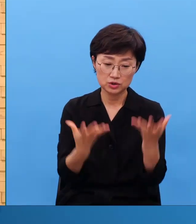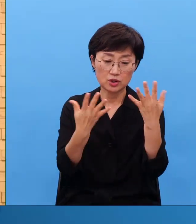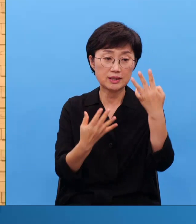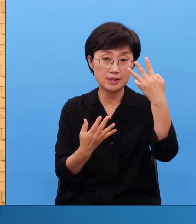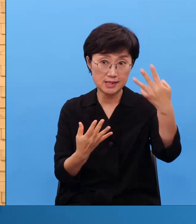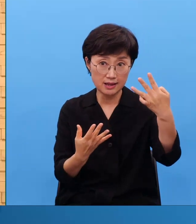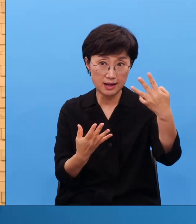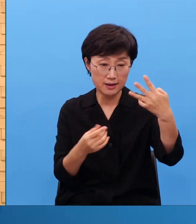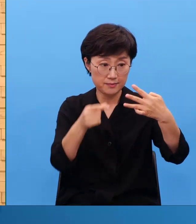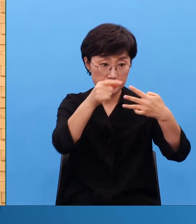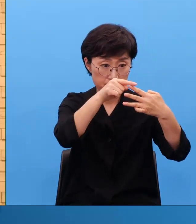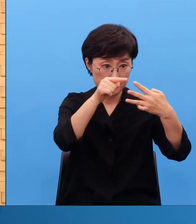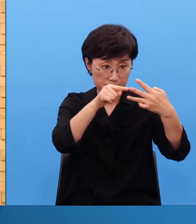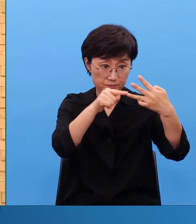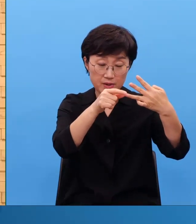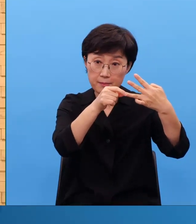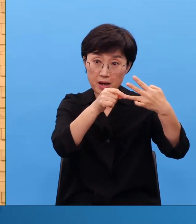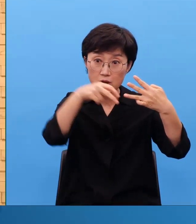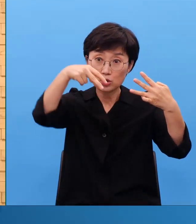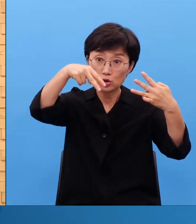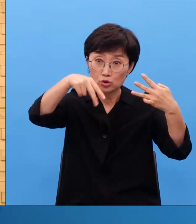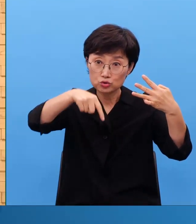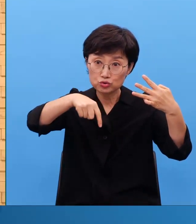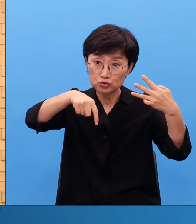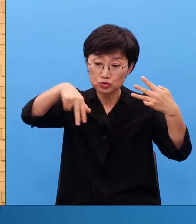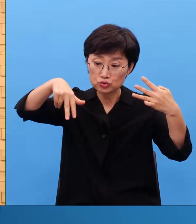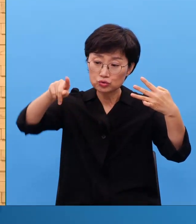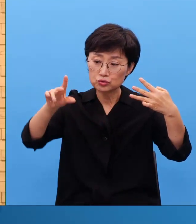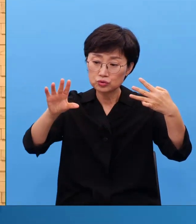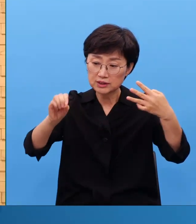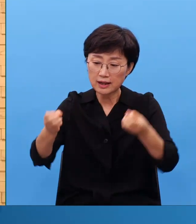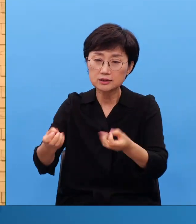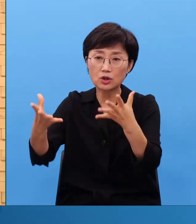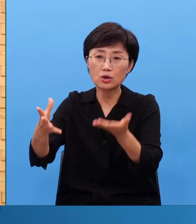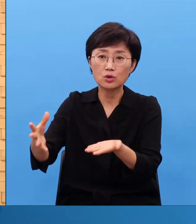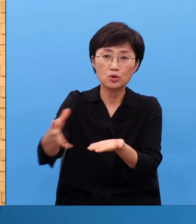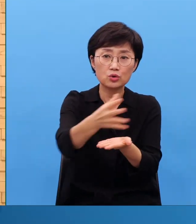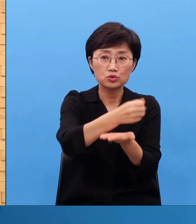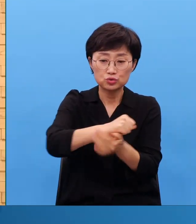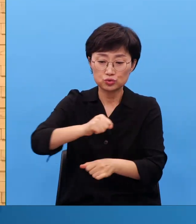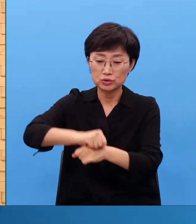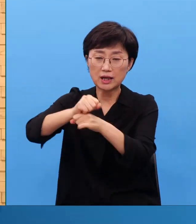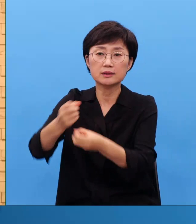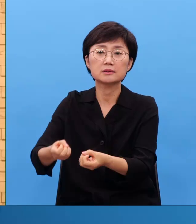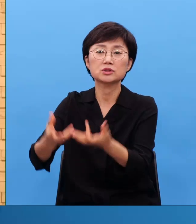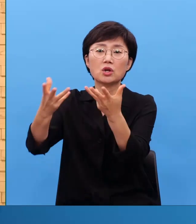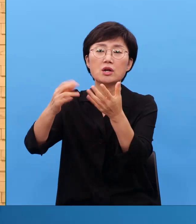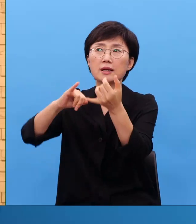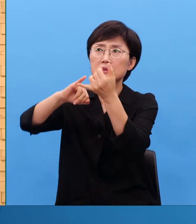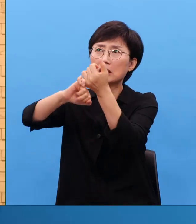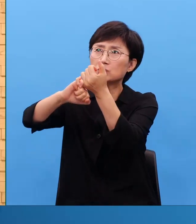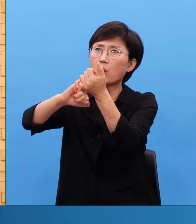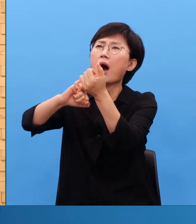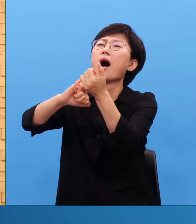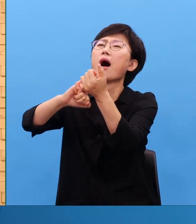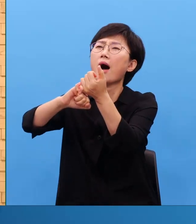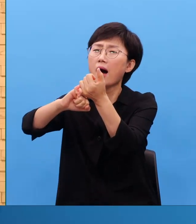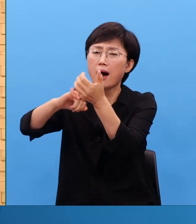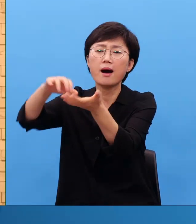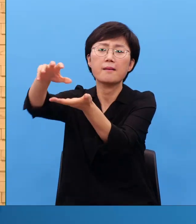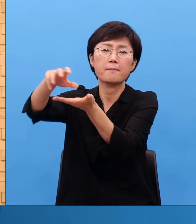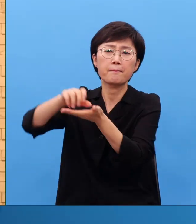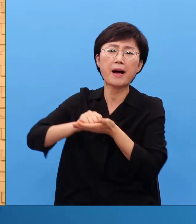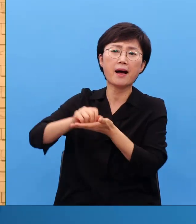건이 수장절 이 언약을 실제로 보자게 됐어요. And I realized that in the three feasts, the feast of the ingathering, I realized this